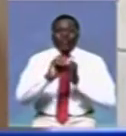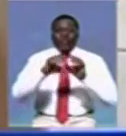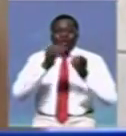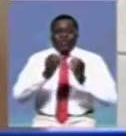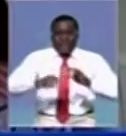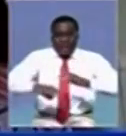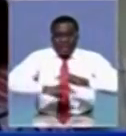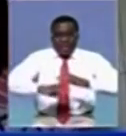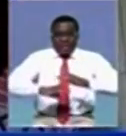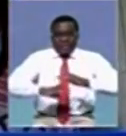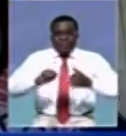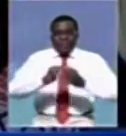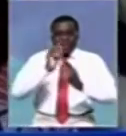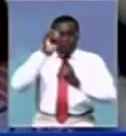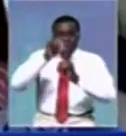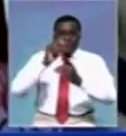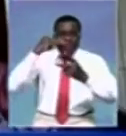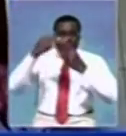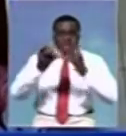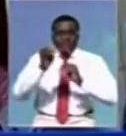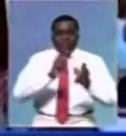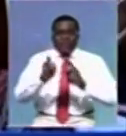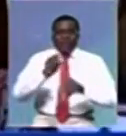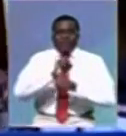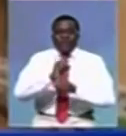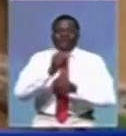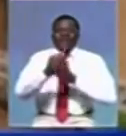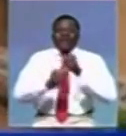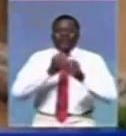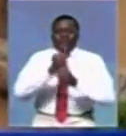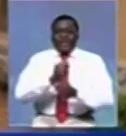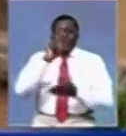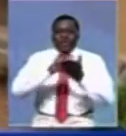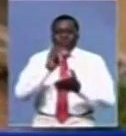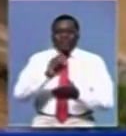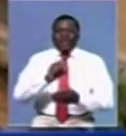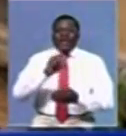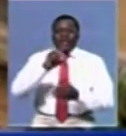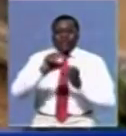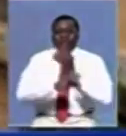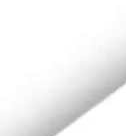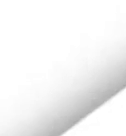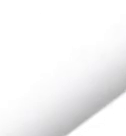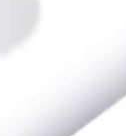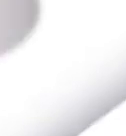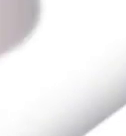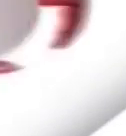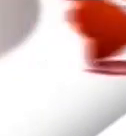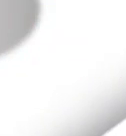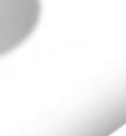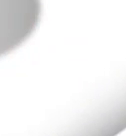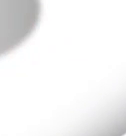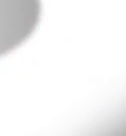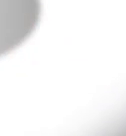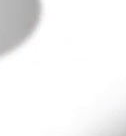la base, c'est l'objectif visé par le plan de travail annuel 2020 de la commune de Kaourou.